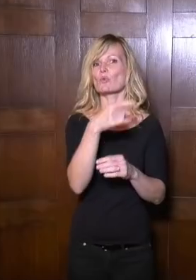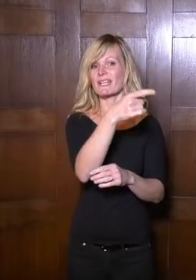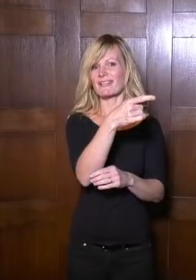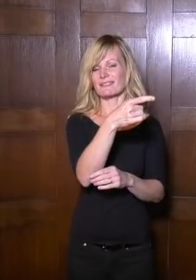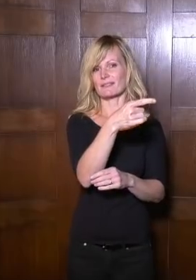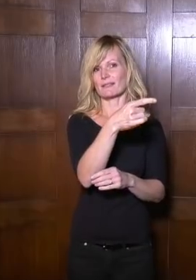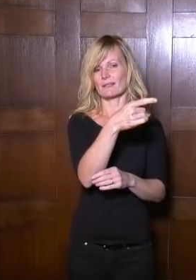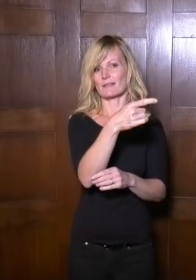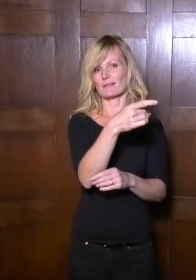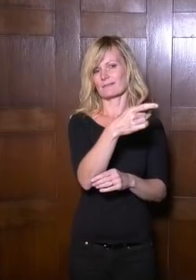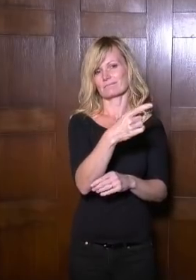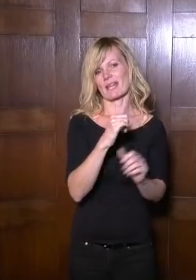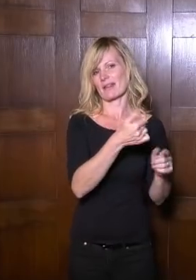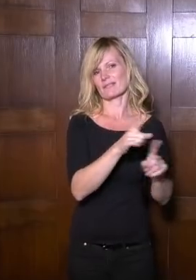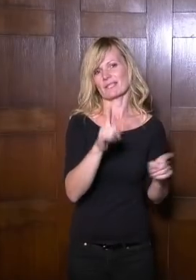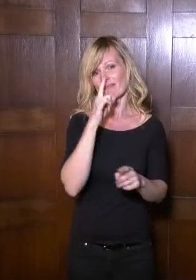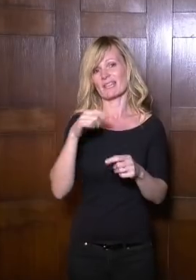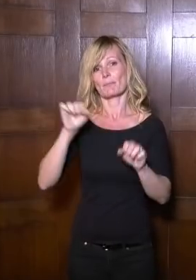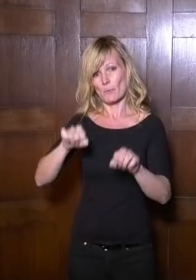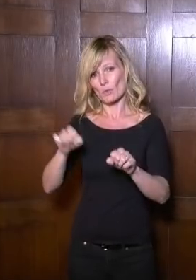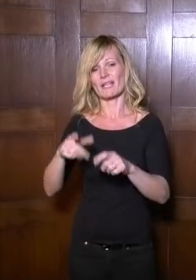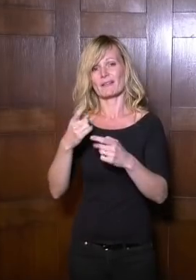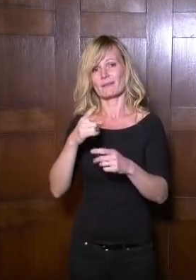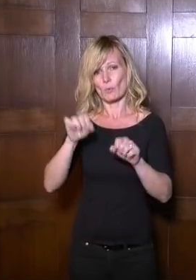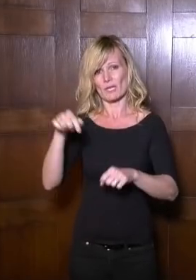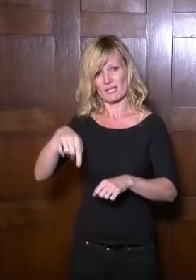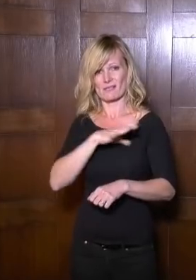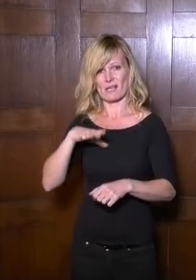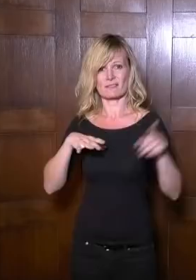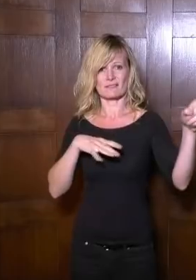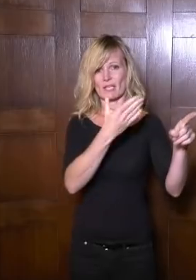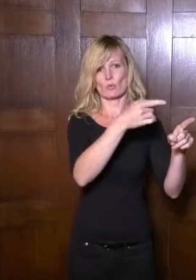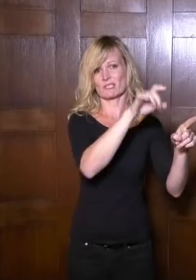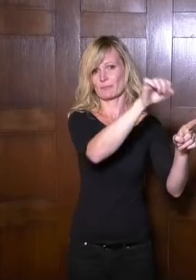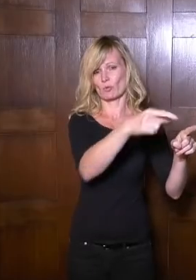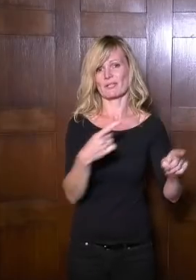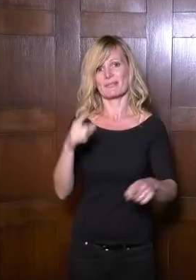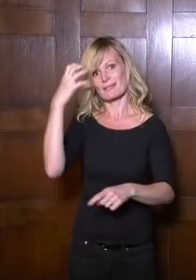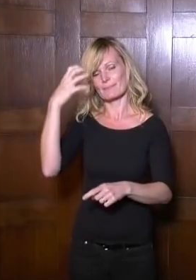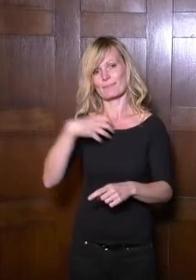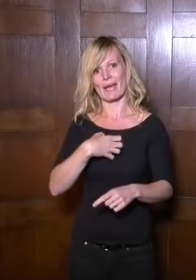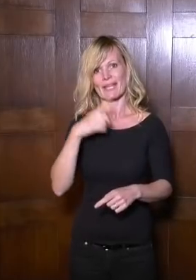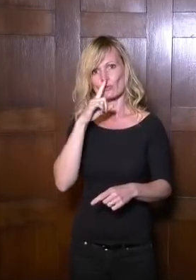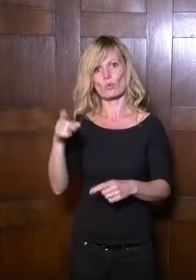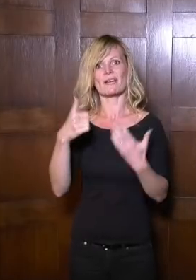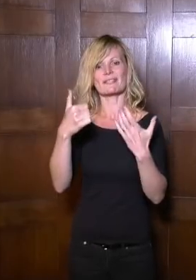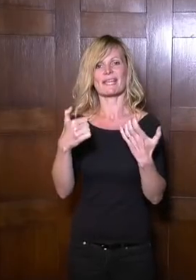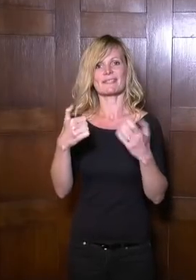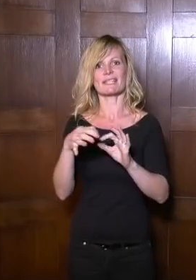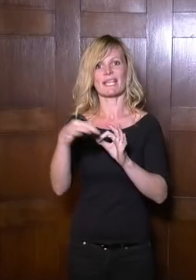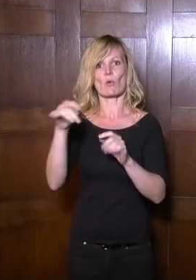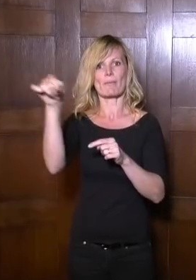entfernt. Das nützt mir nichts, wenn in Sachsen was möglich ist, in Thüringen nicht. Nach der anderen Richtung bis Bayern habe ich nur 60 Kilometer und so geht das, setze ich